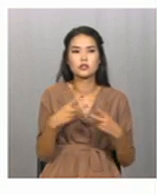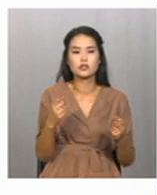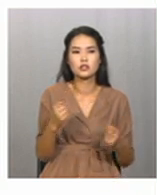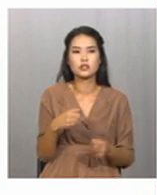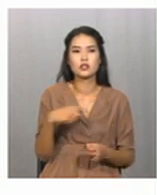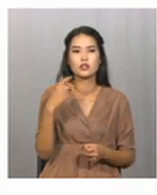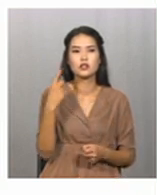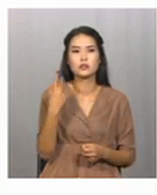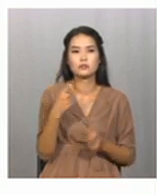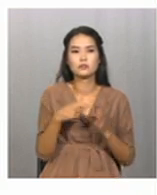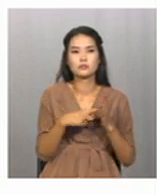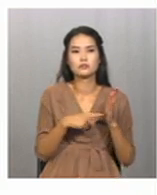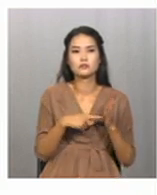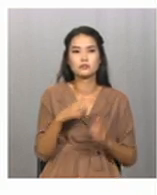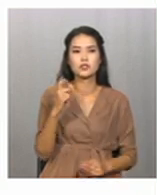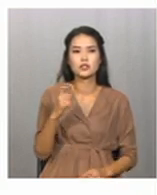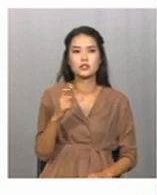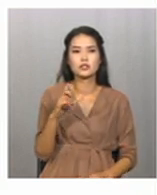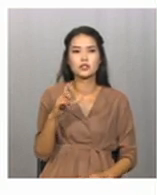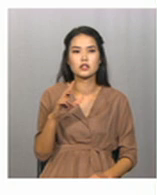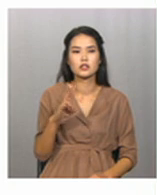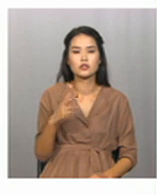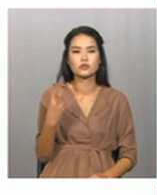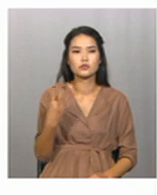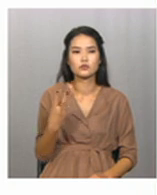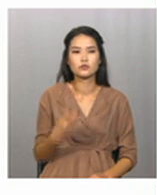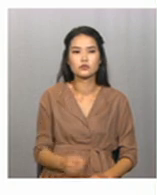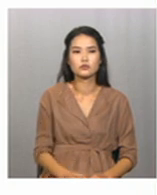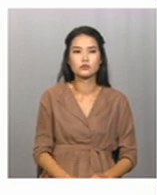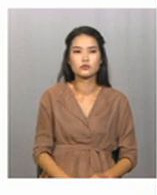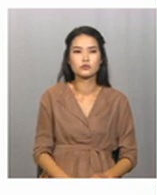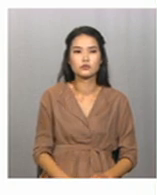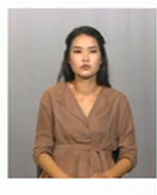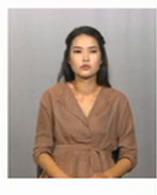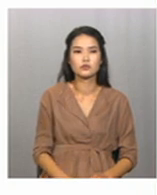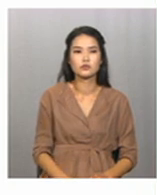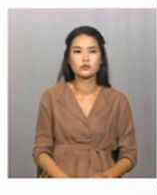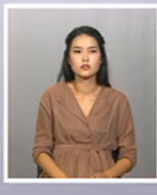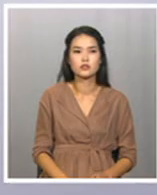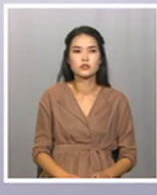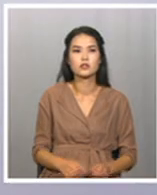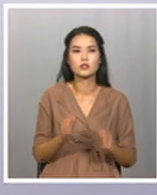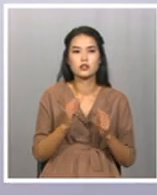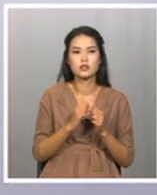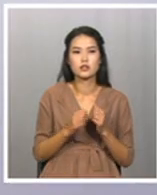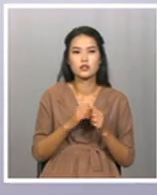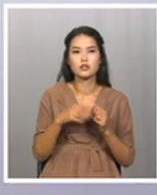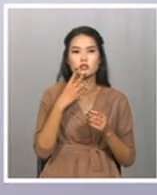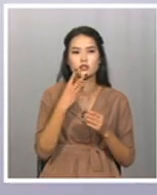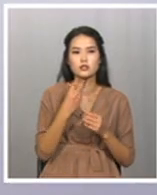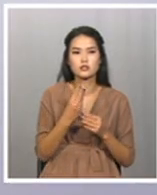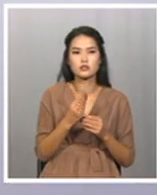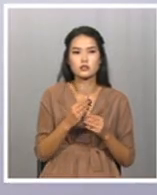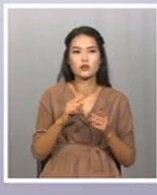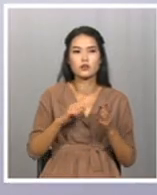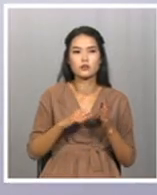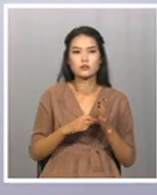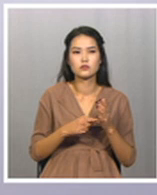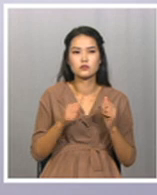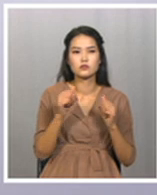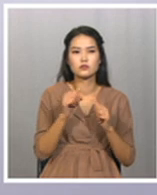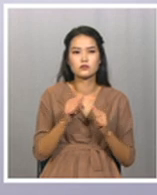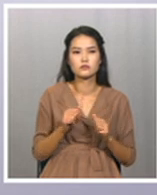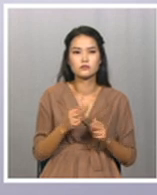тең болады, жоғарда айтылып кеткен формула бойынша, 1 бөлінген x көбейтілген 3-тің натурал